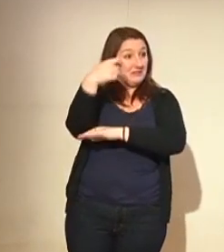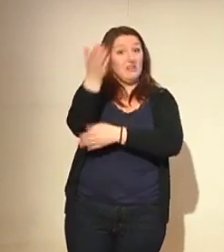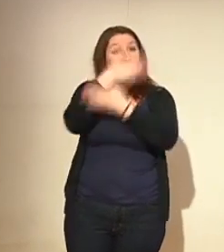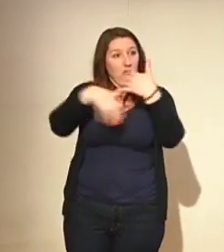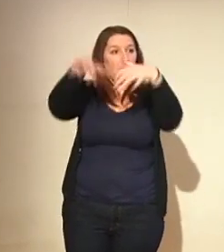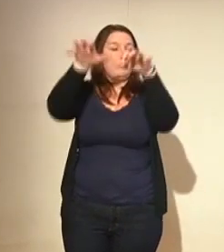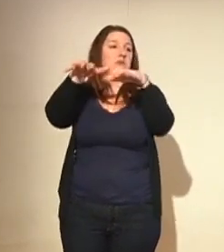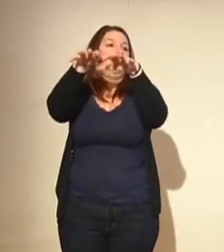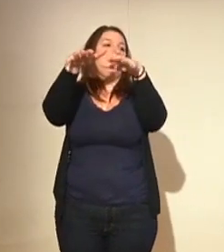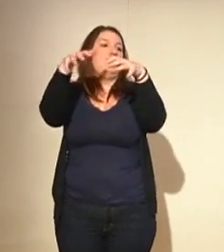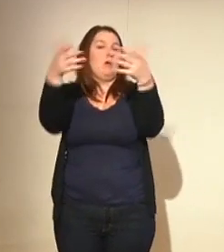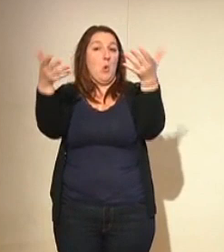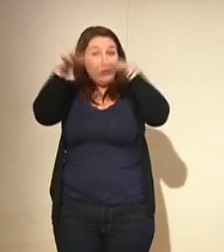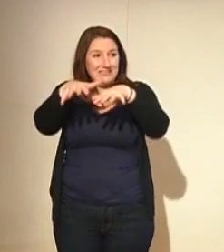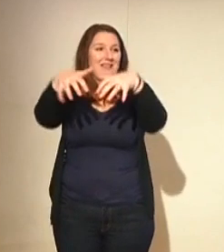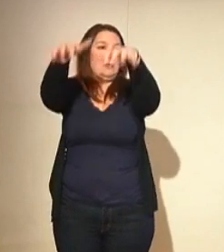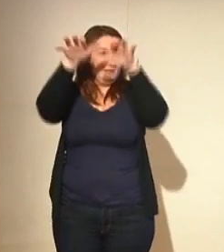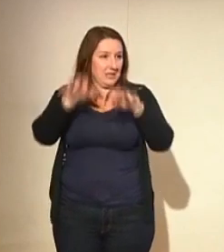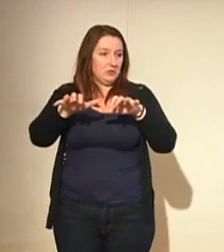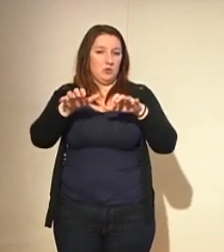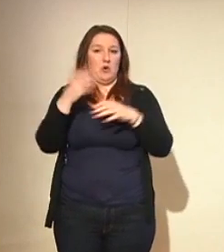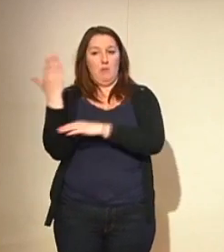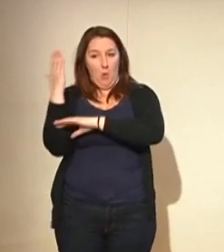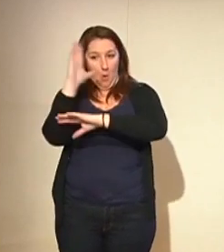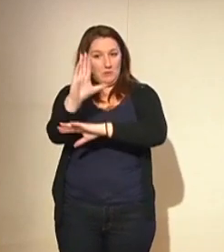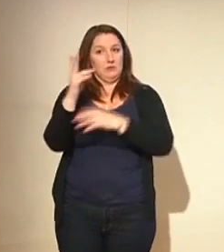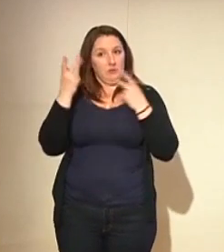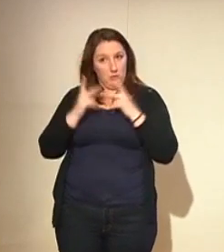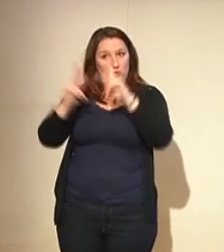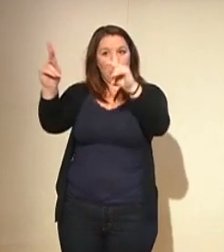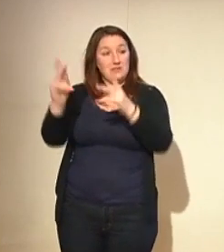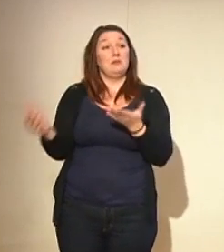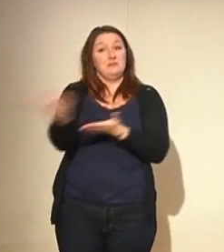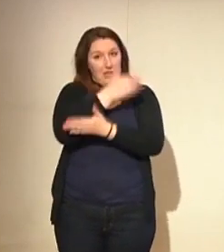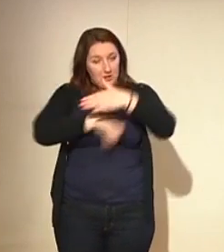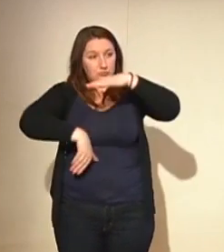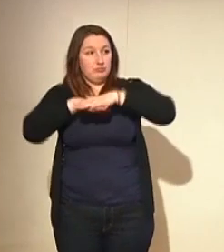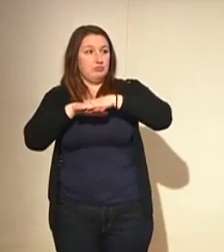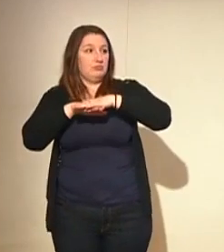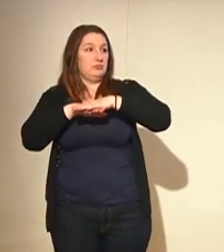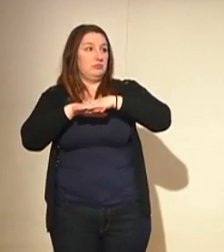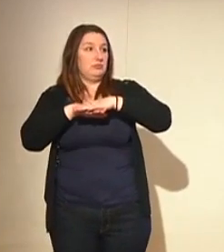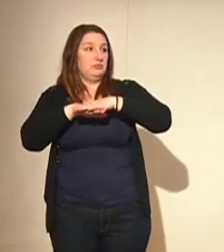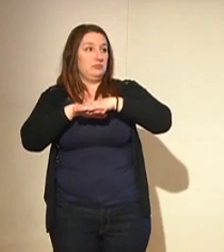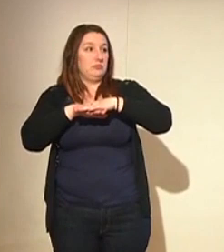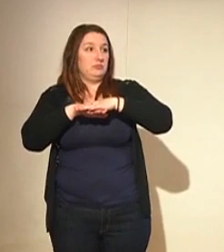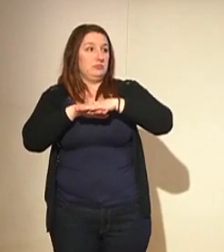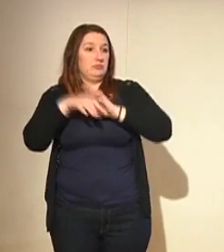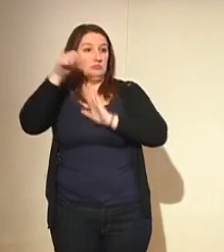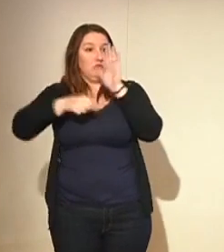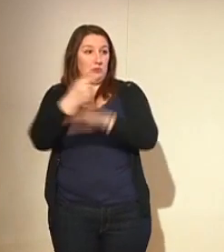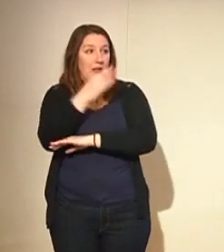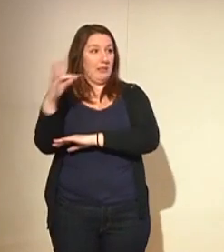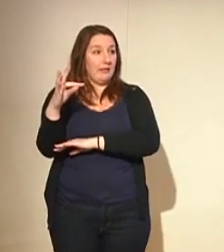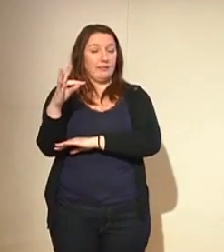d'administration donc de le représenter on l'autorise à représenté à ce poste et à percevoir en conséquence une rémunération plafond mensuel